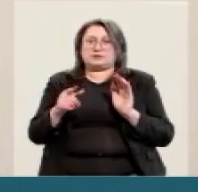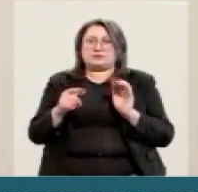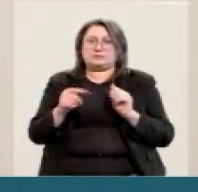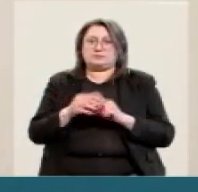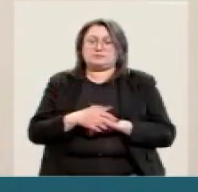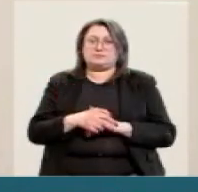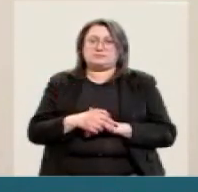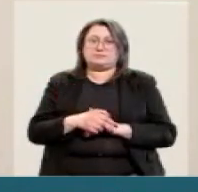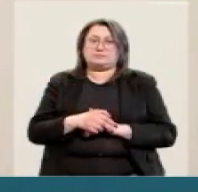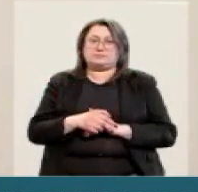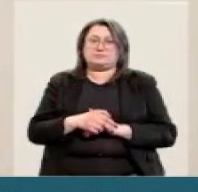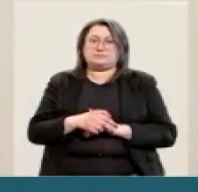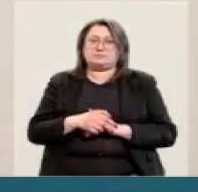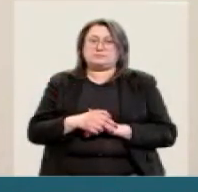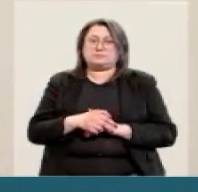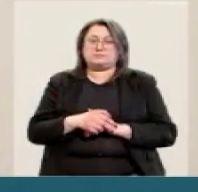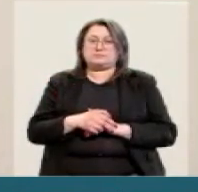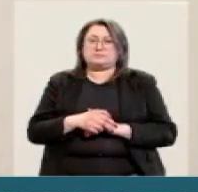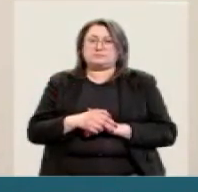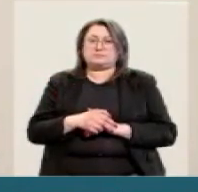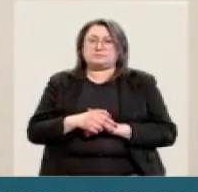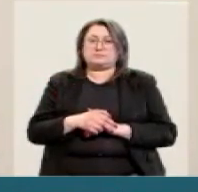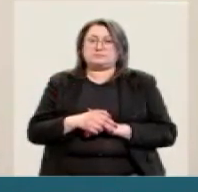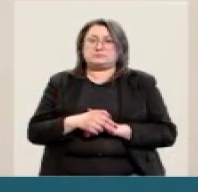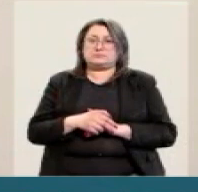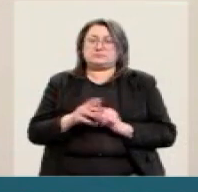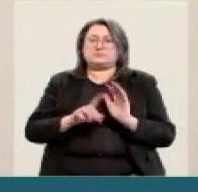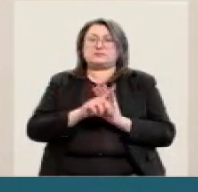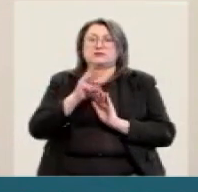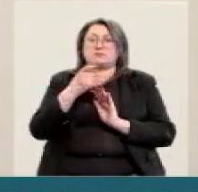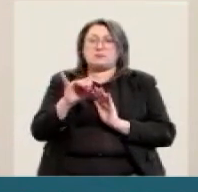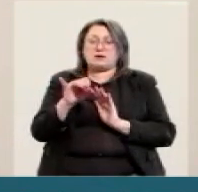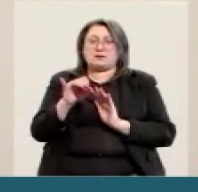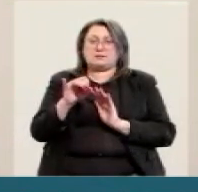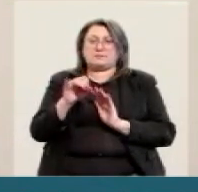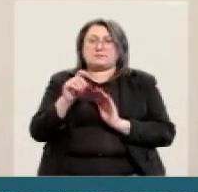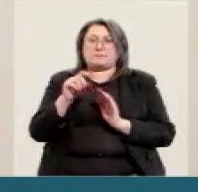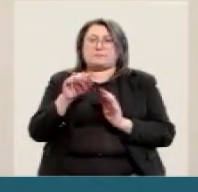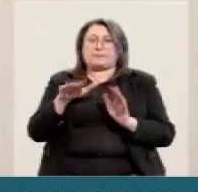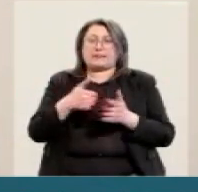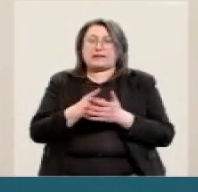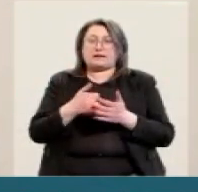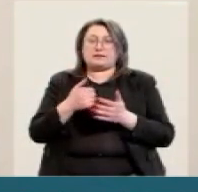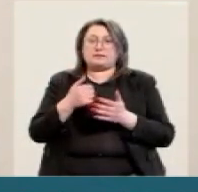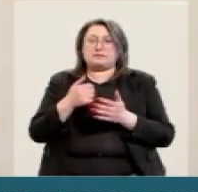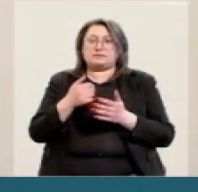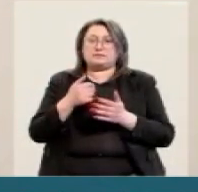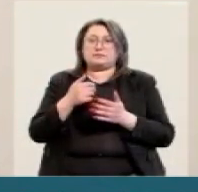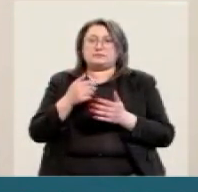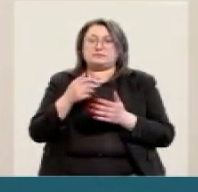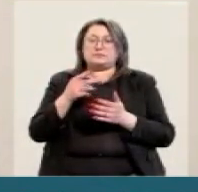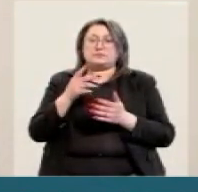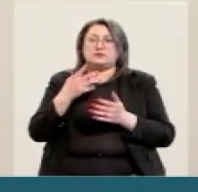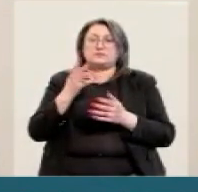шешіміне өзгеріс енгізуге бастамашылық етті. Осылайша 2022 жылғы мамырдан бастап қазіргі уақытқа дейін отбасының табысын есептемегенде